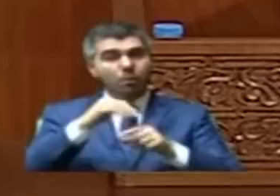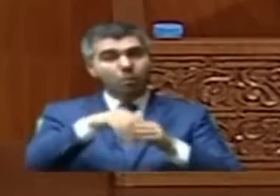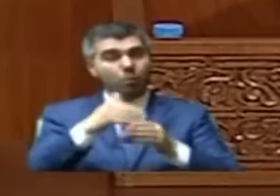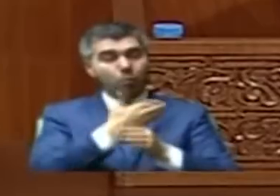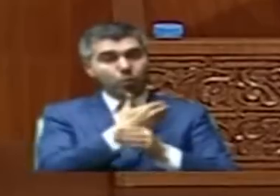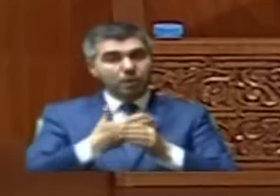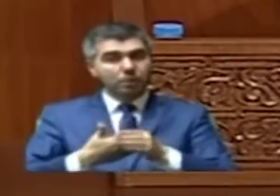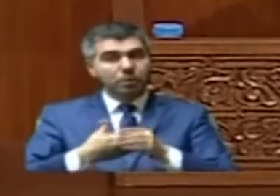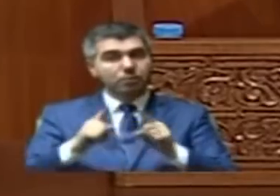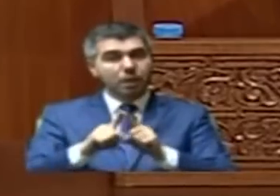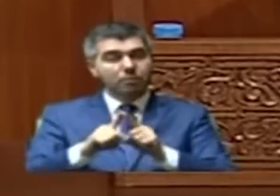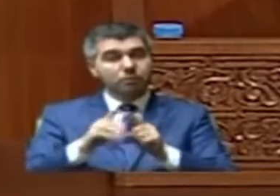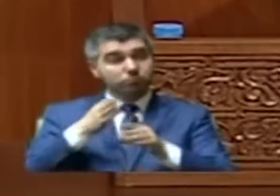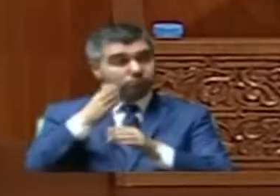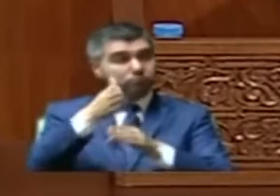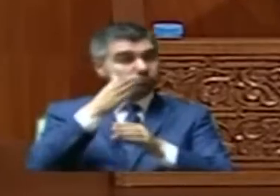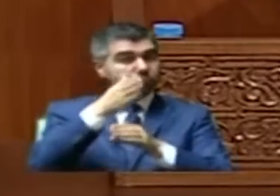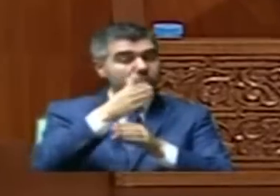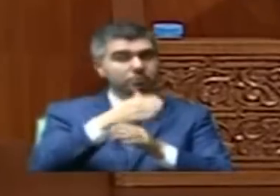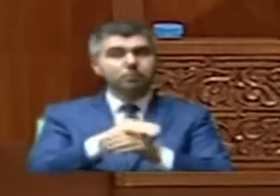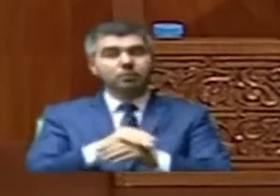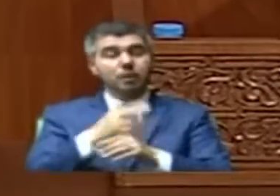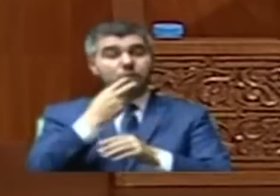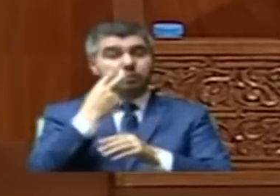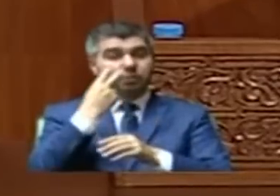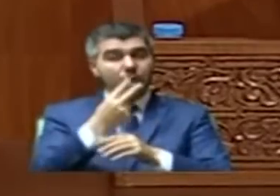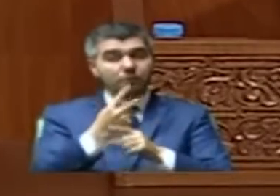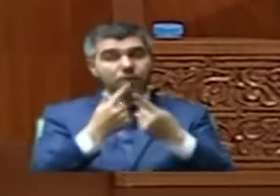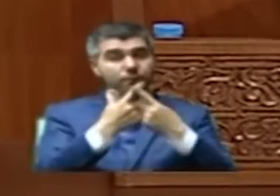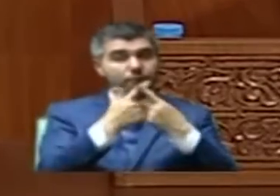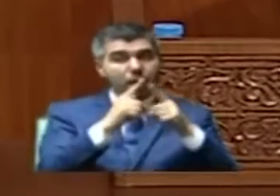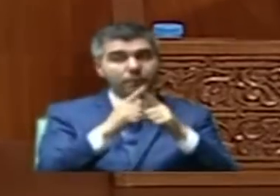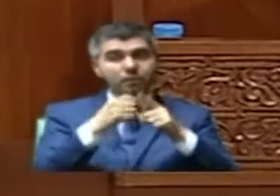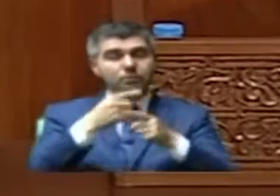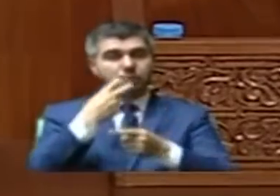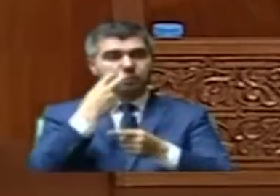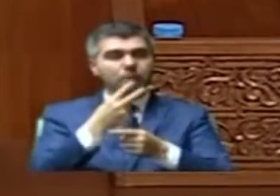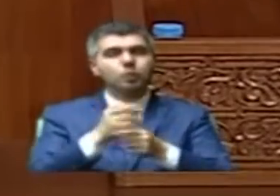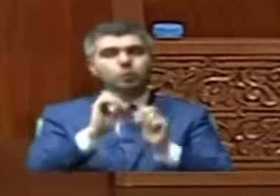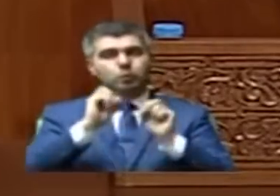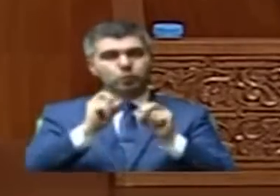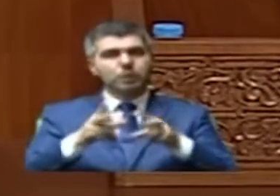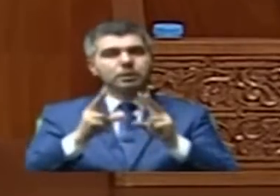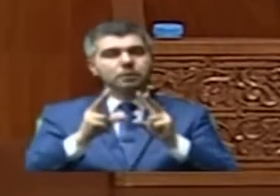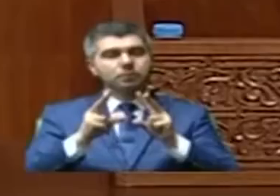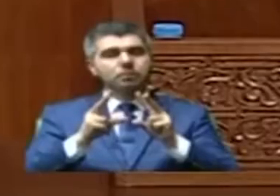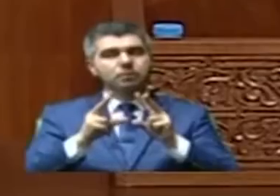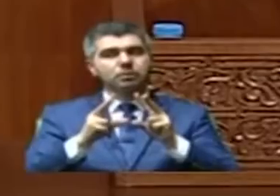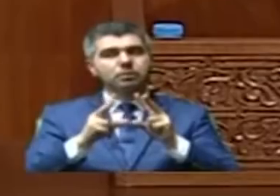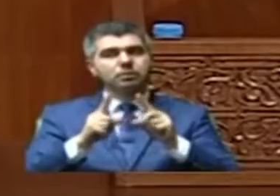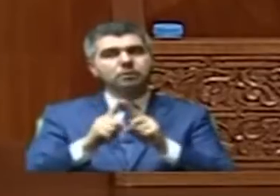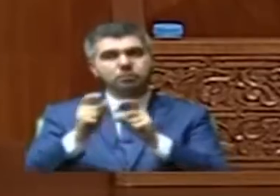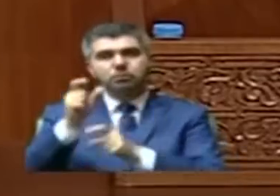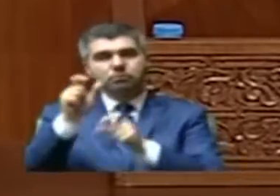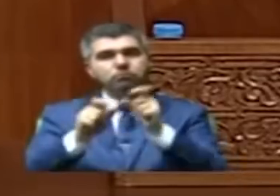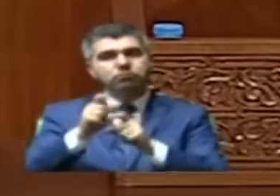يديروا جولة استطلاعية أو زيارة استطلاعية يتعرفوا على بعض هذه المشاريع على الأرض، فهو مستعد. فإذا كنتم مستعدين ما